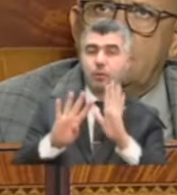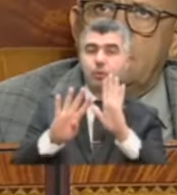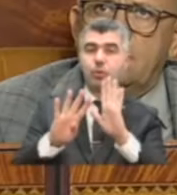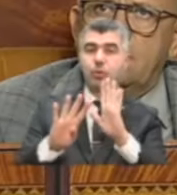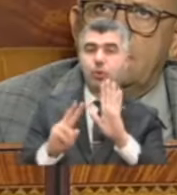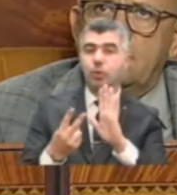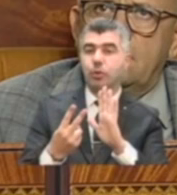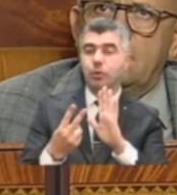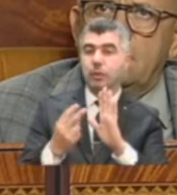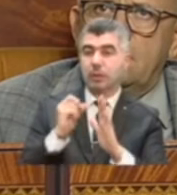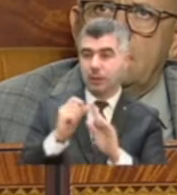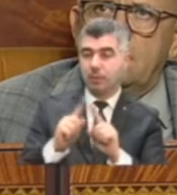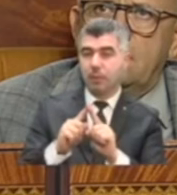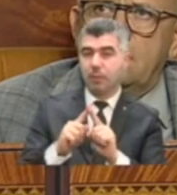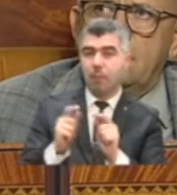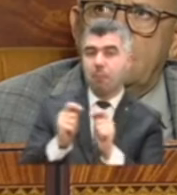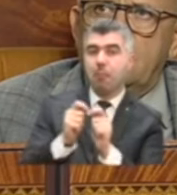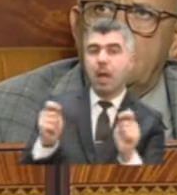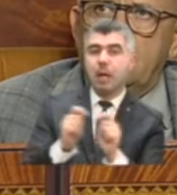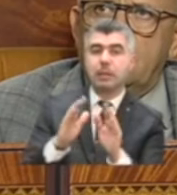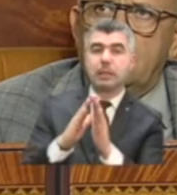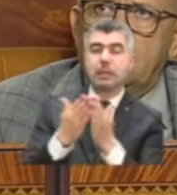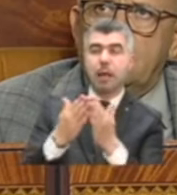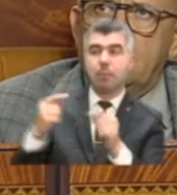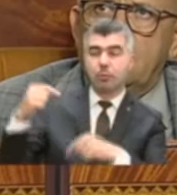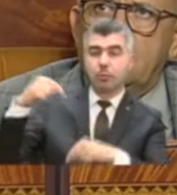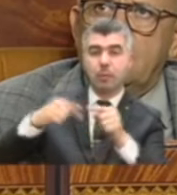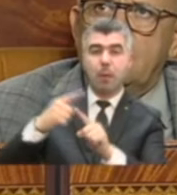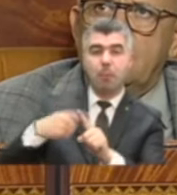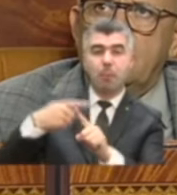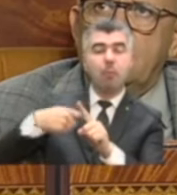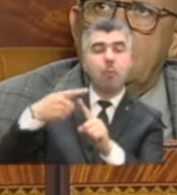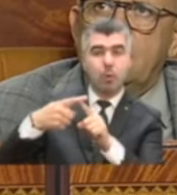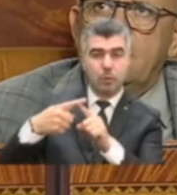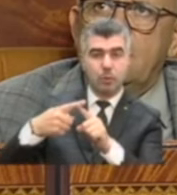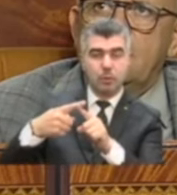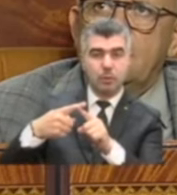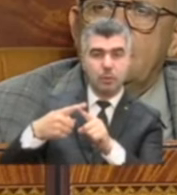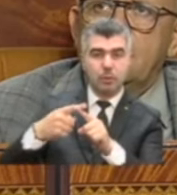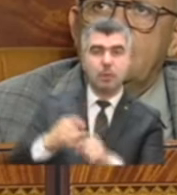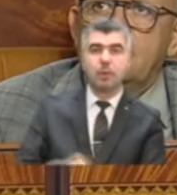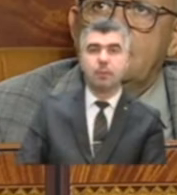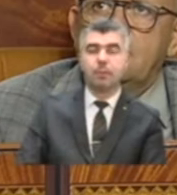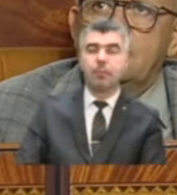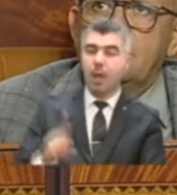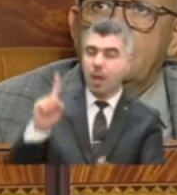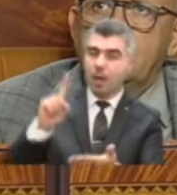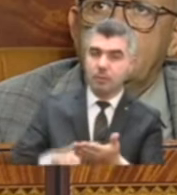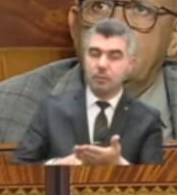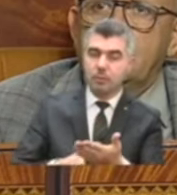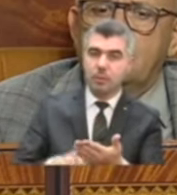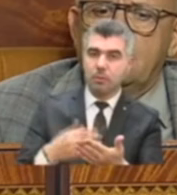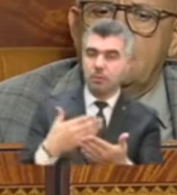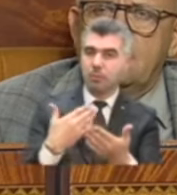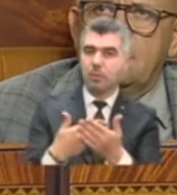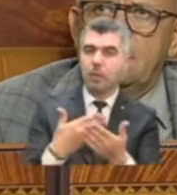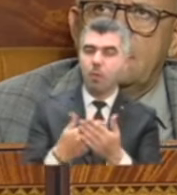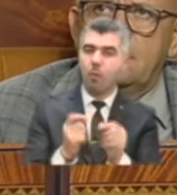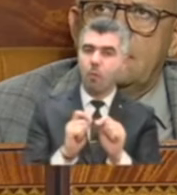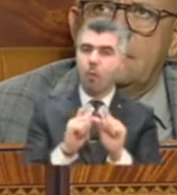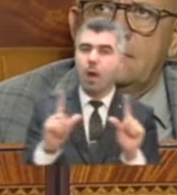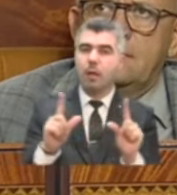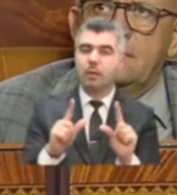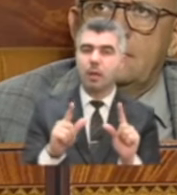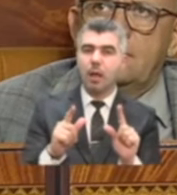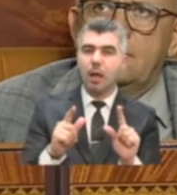الدولي لنشر الكتاب والاقبال المتميز الوافدين عليه ونسبه العارضين تؤكد بالملموس اهتمام